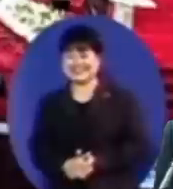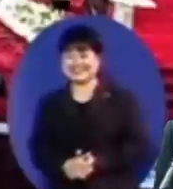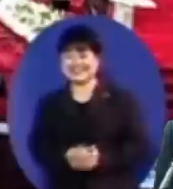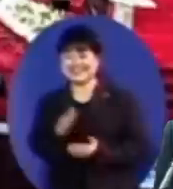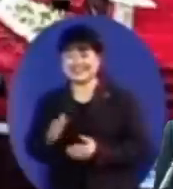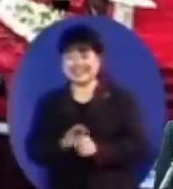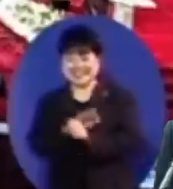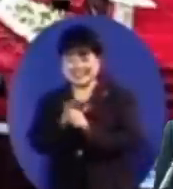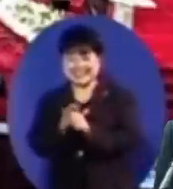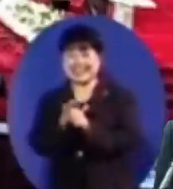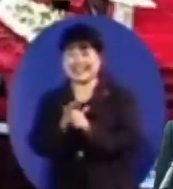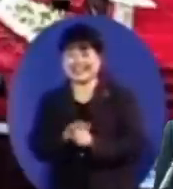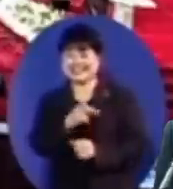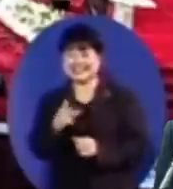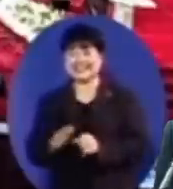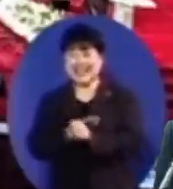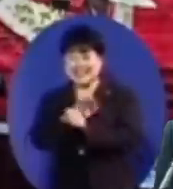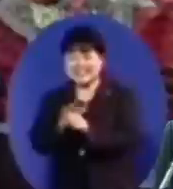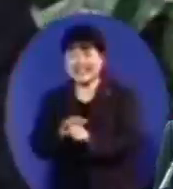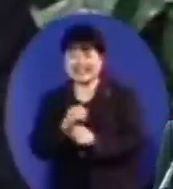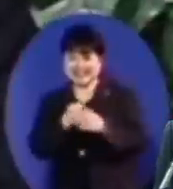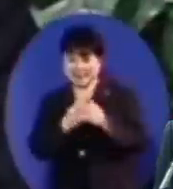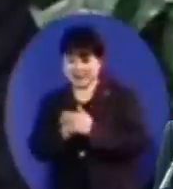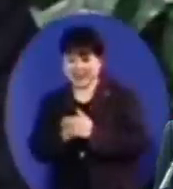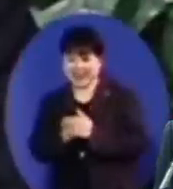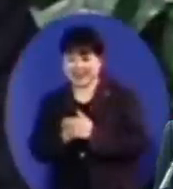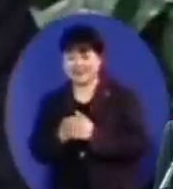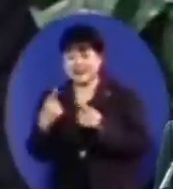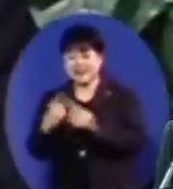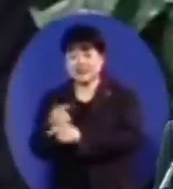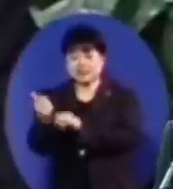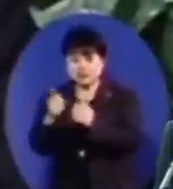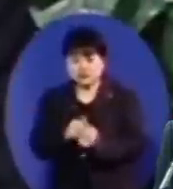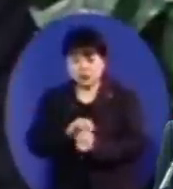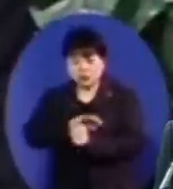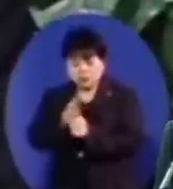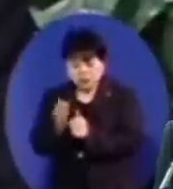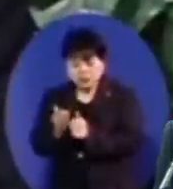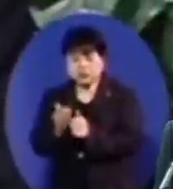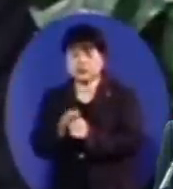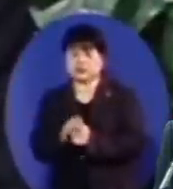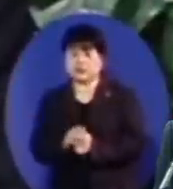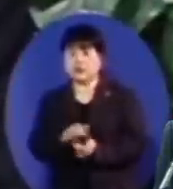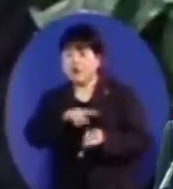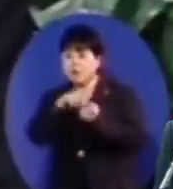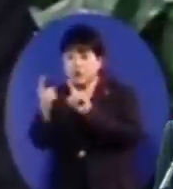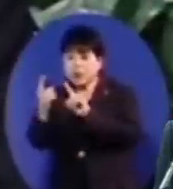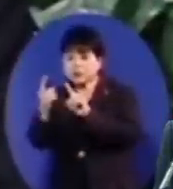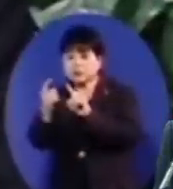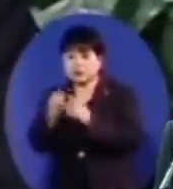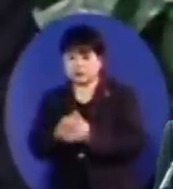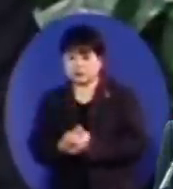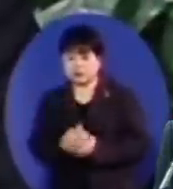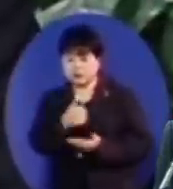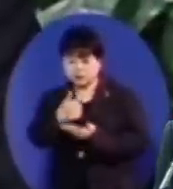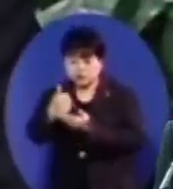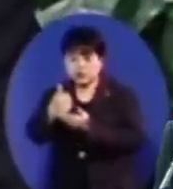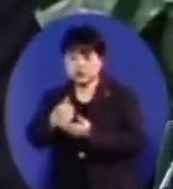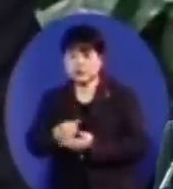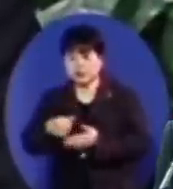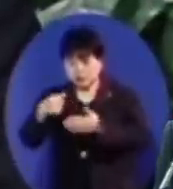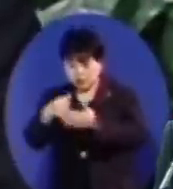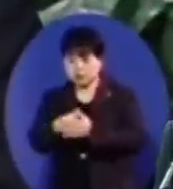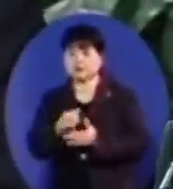우리를 사랑하신 그 큰 사랑으로 인하여 우리 대신 죽고 장사 지내시고 부활하심을 주님이